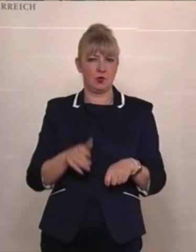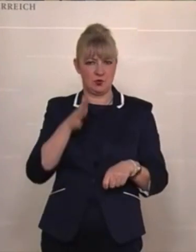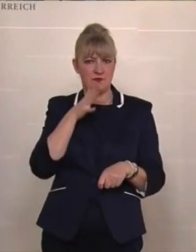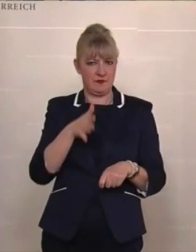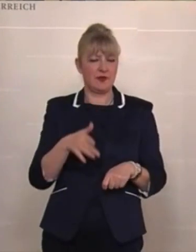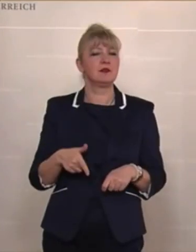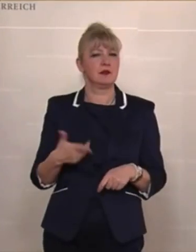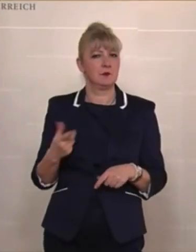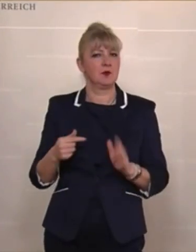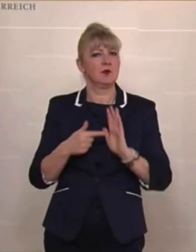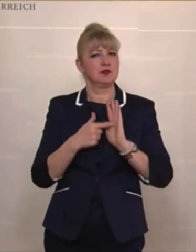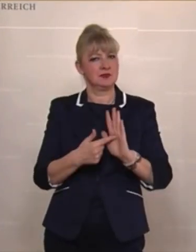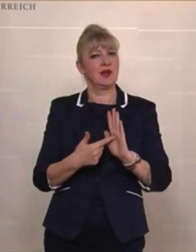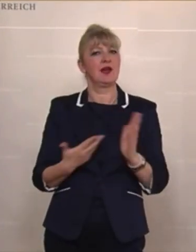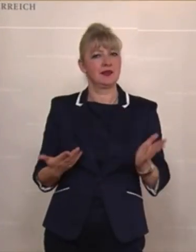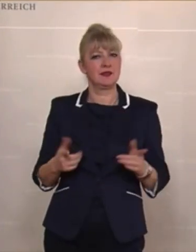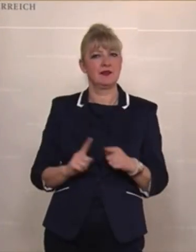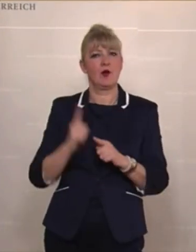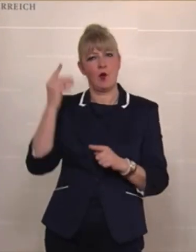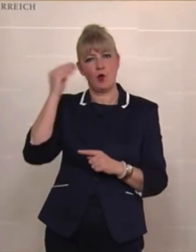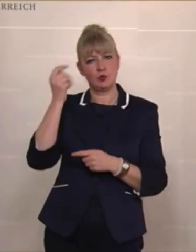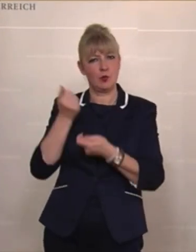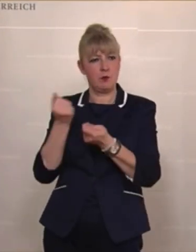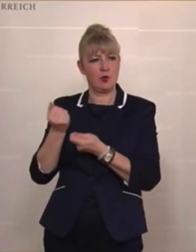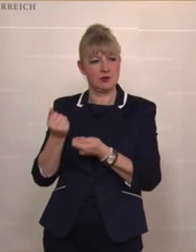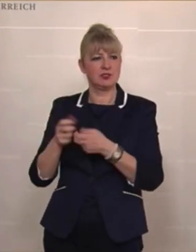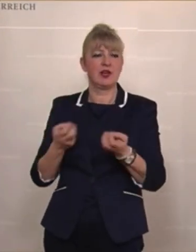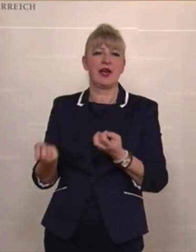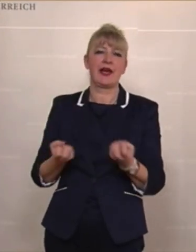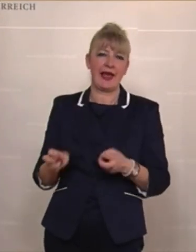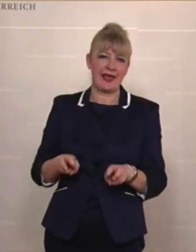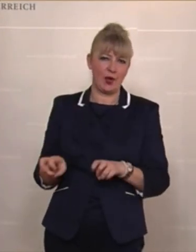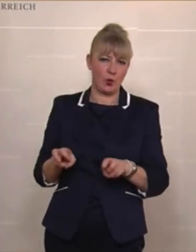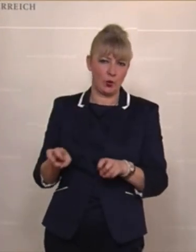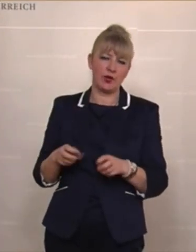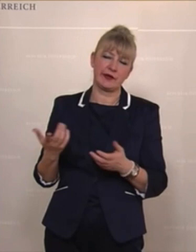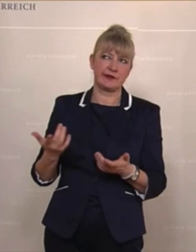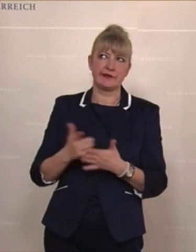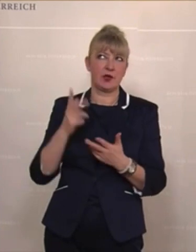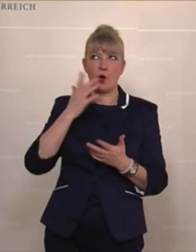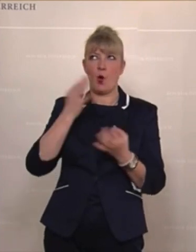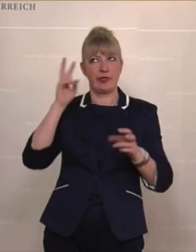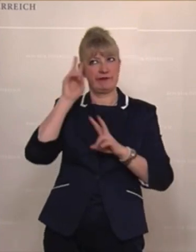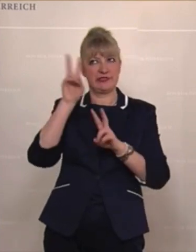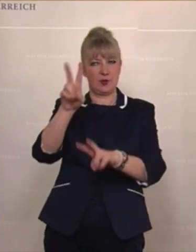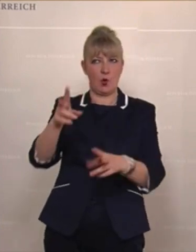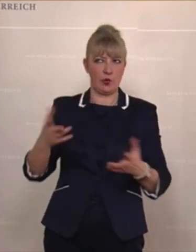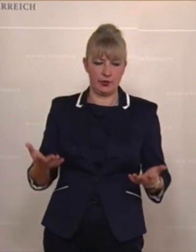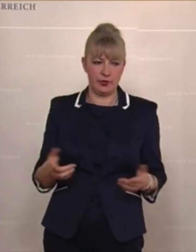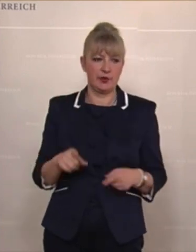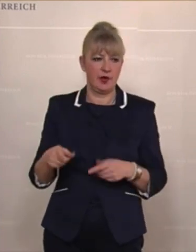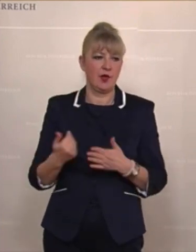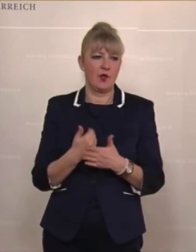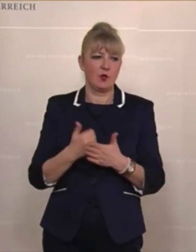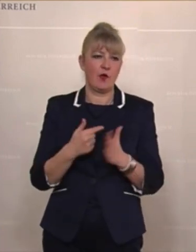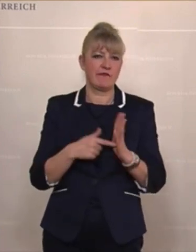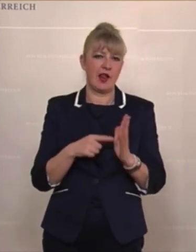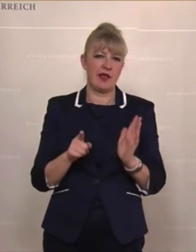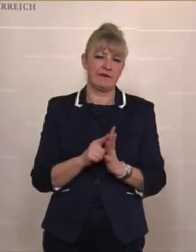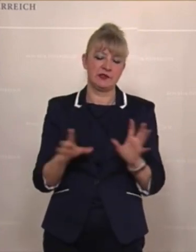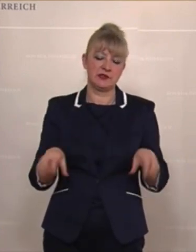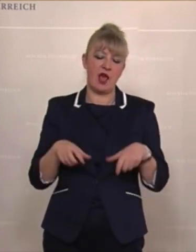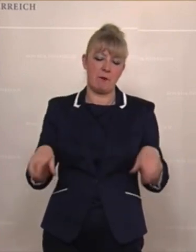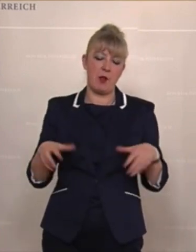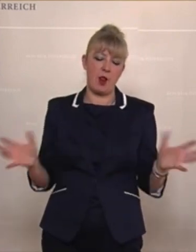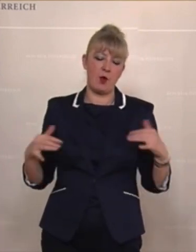zeigt gut einmal mehr, dass hochpolitisch die Regierung ziemlich visionslos unterwegs ist. Diese Novelle ist ein